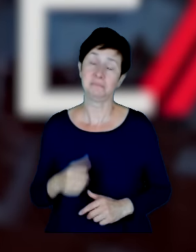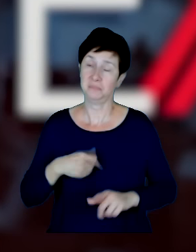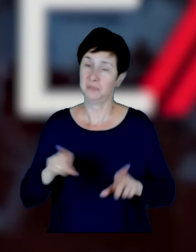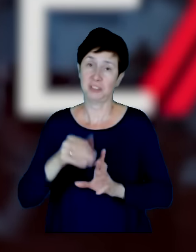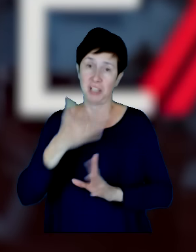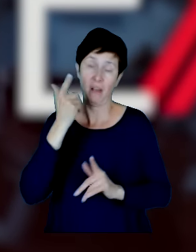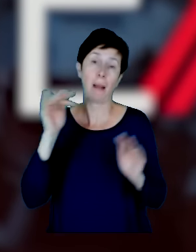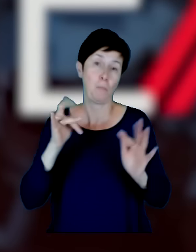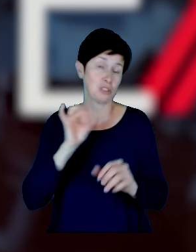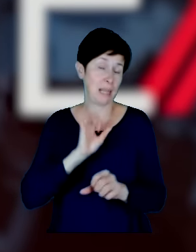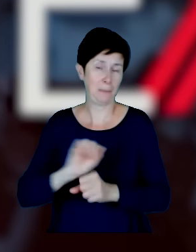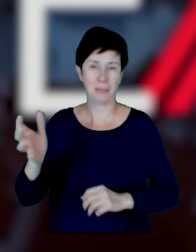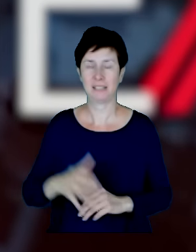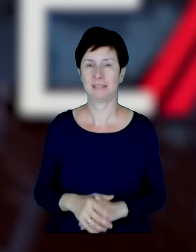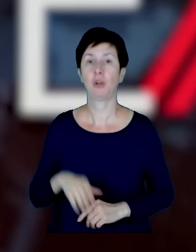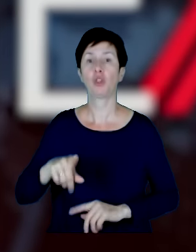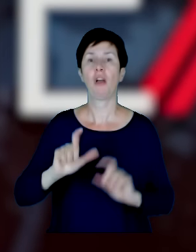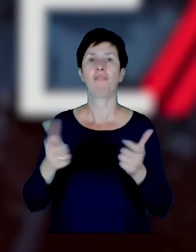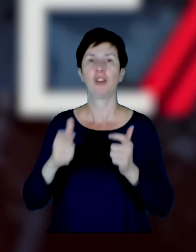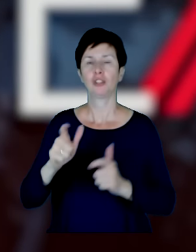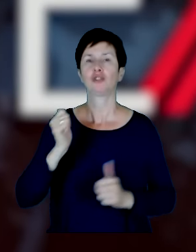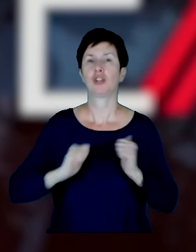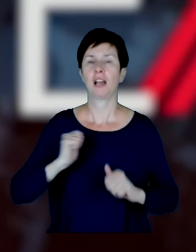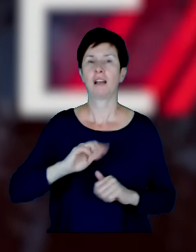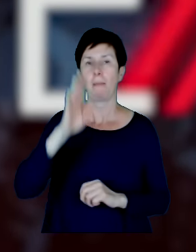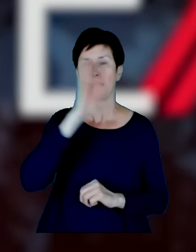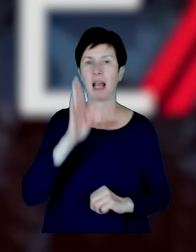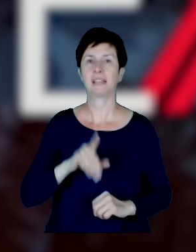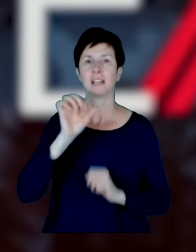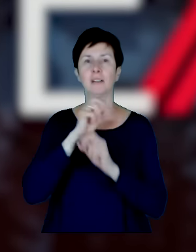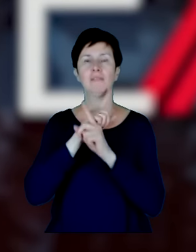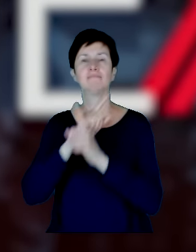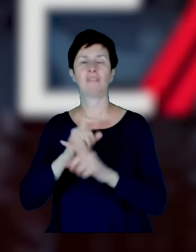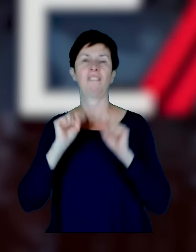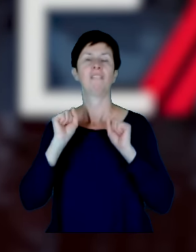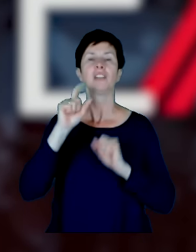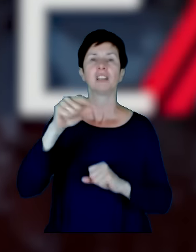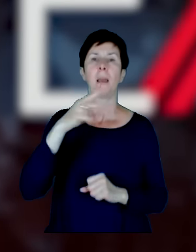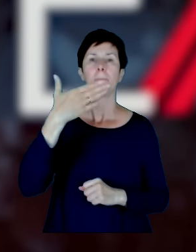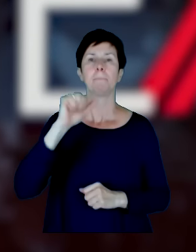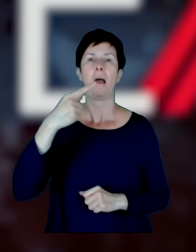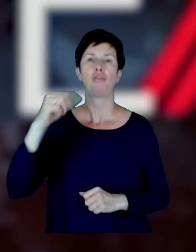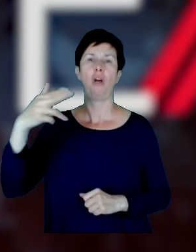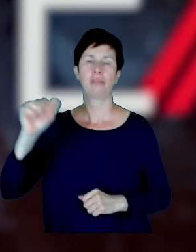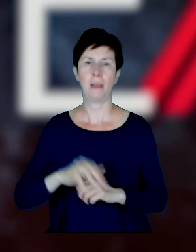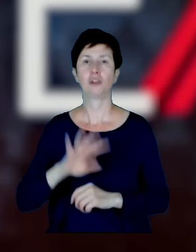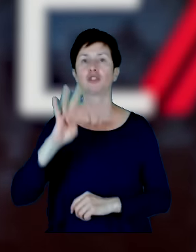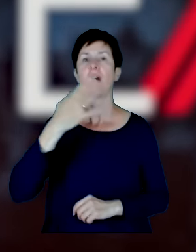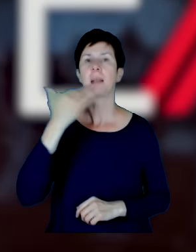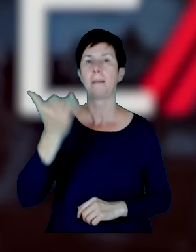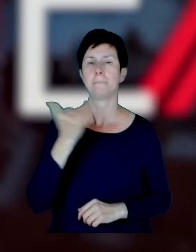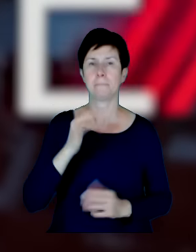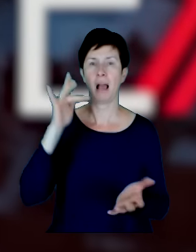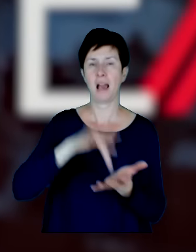być na to wydarzenie brazylijscy fani Madonny czekali od dawna legendarna Diva muzyki pop wystąpi 4 maja na plaży kopa